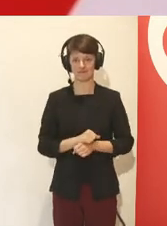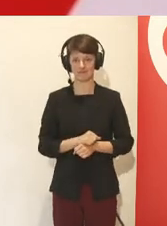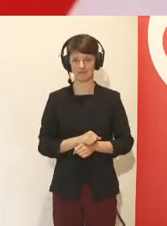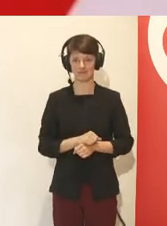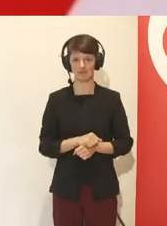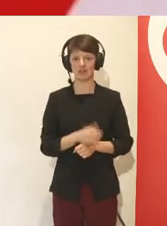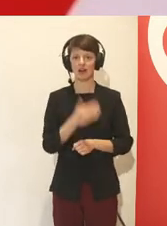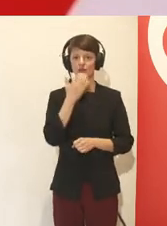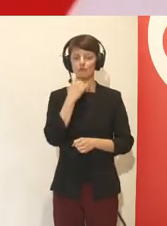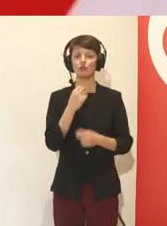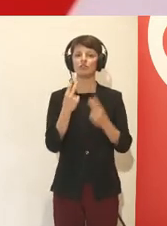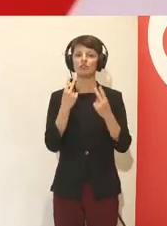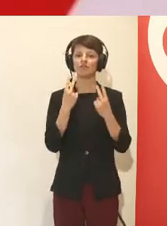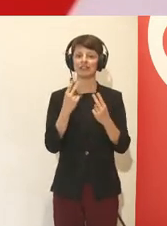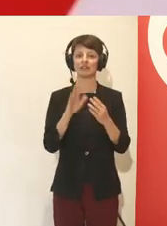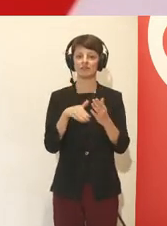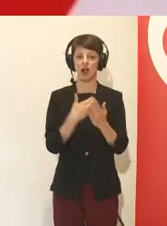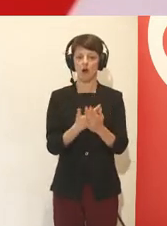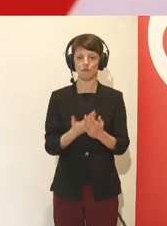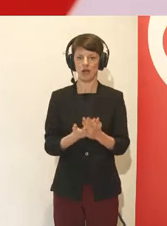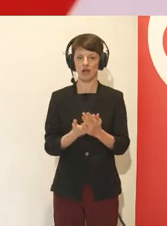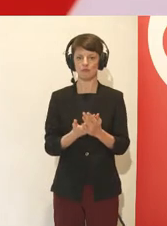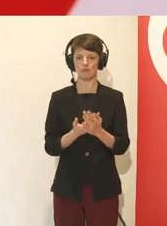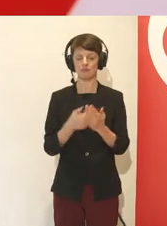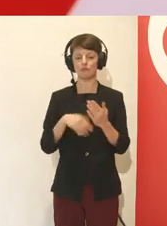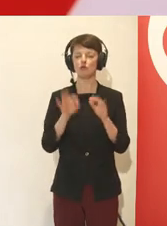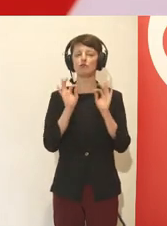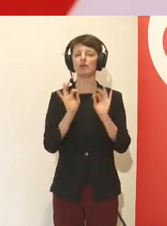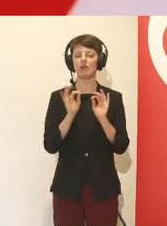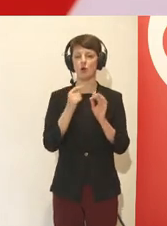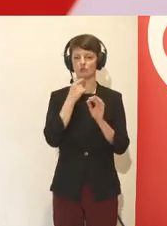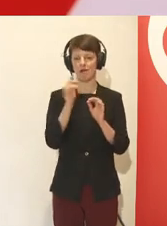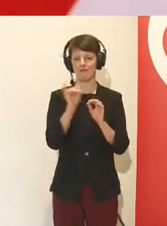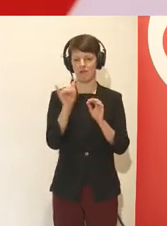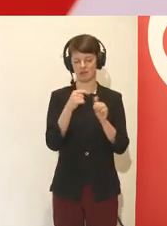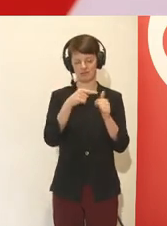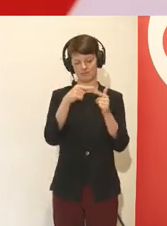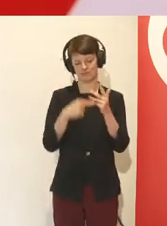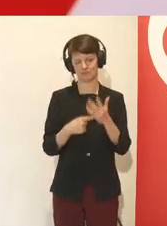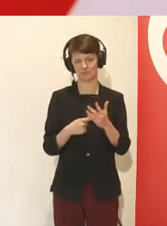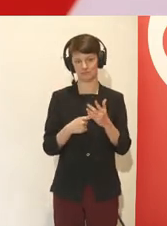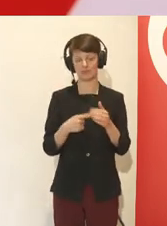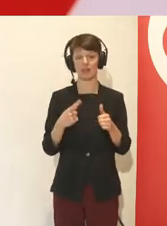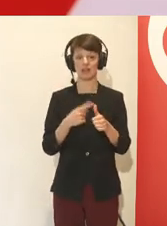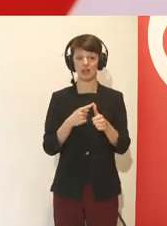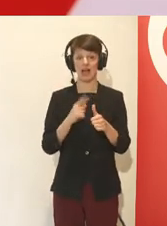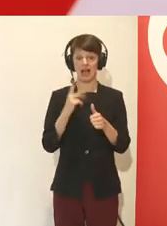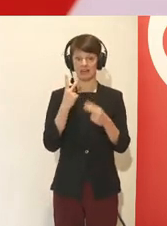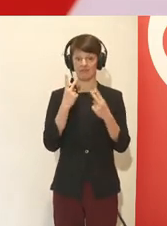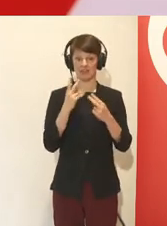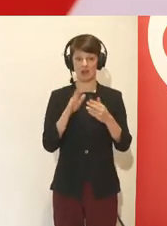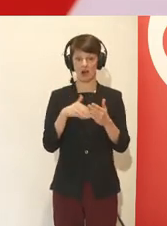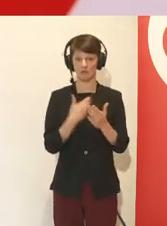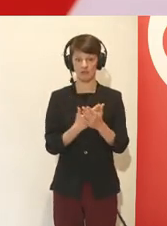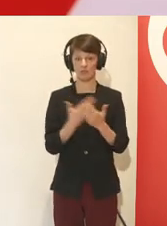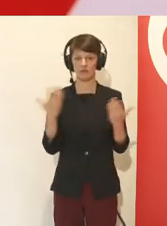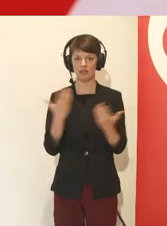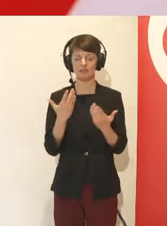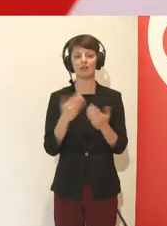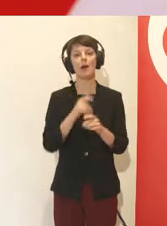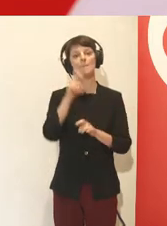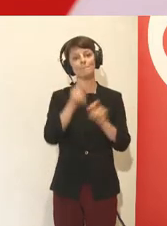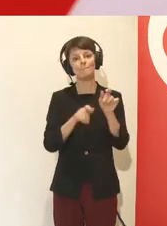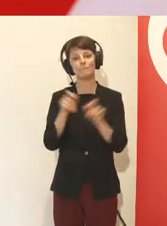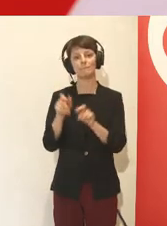will die wichtigsten aufgaben wir da vor uns haben ganz genau benennen die eine große aufgabe ist dafür zu sorgen dass wir den